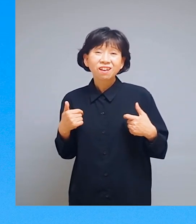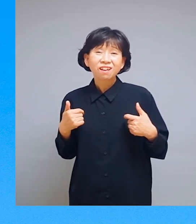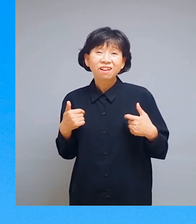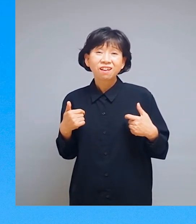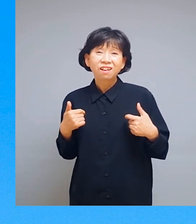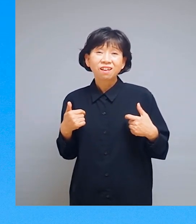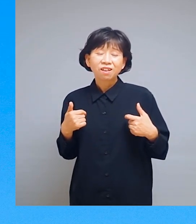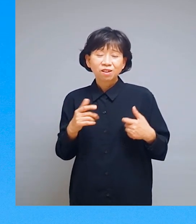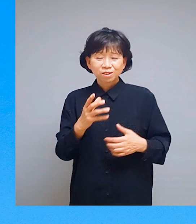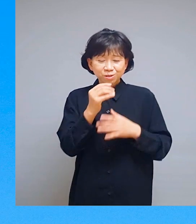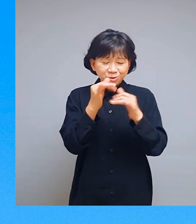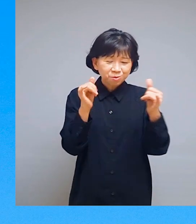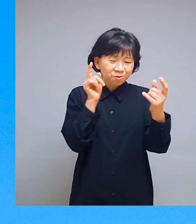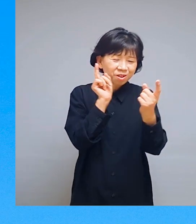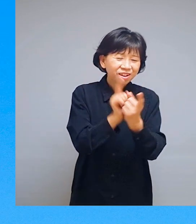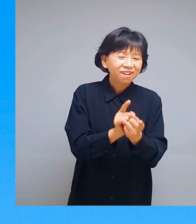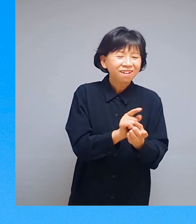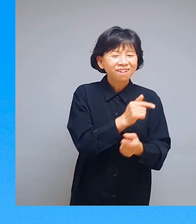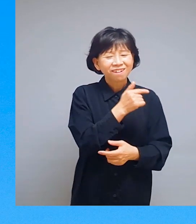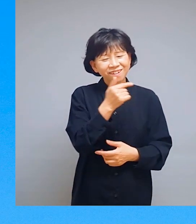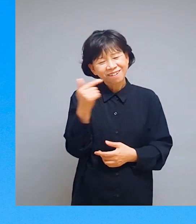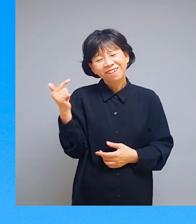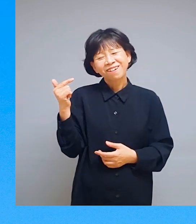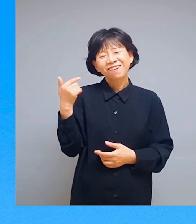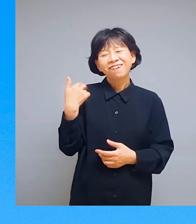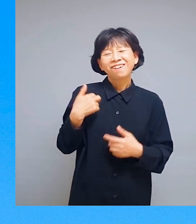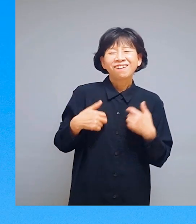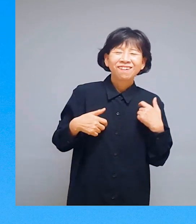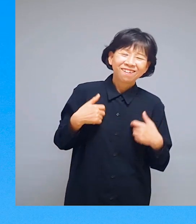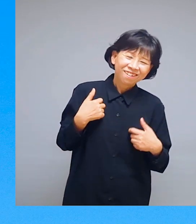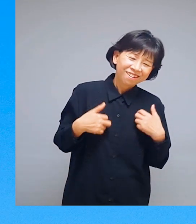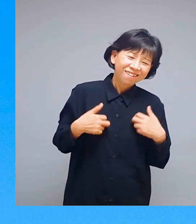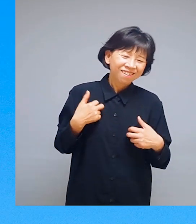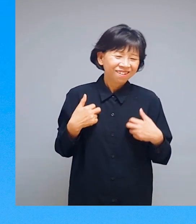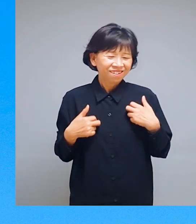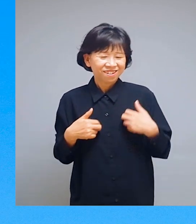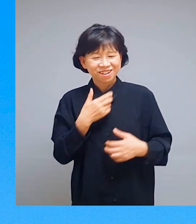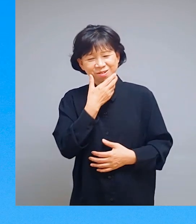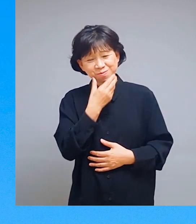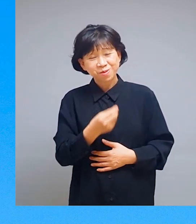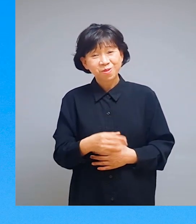교회 안에 성도들을 만나면 너무 감격스러운 거죠.